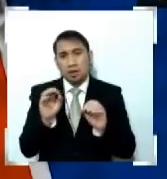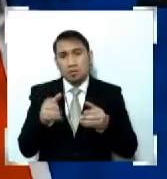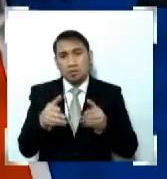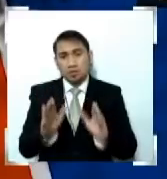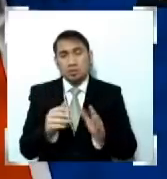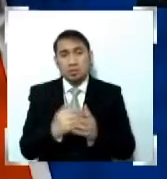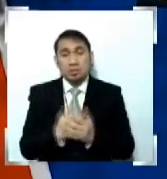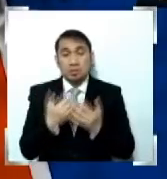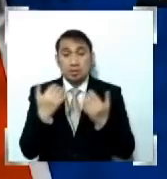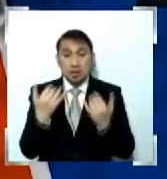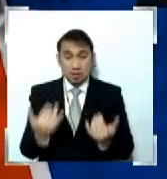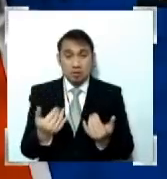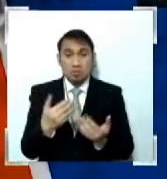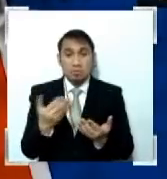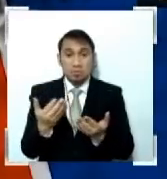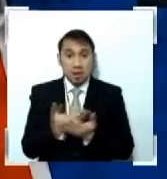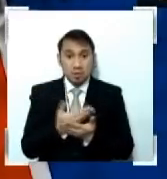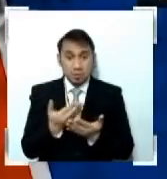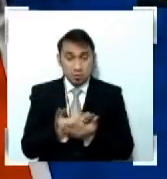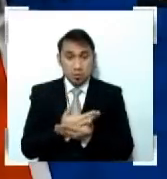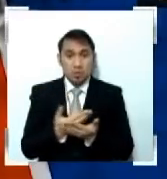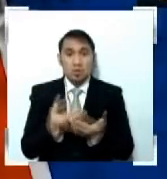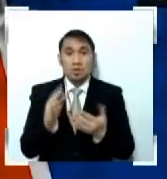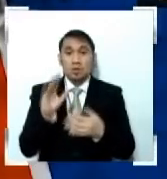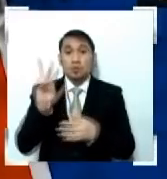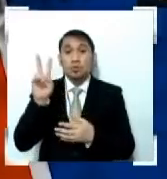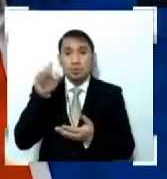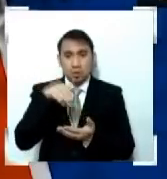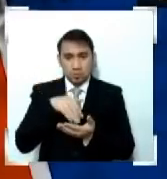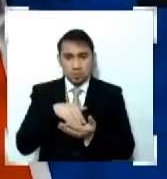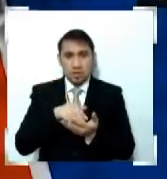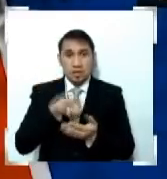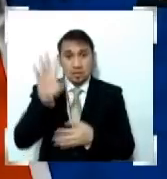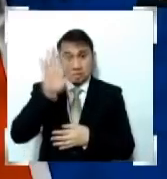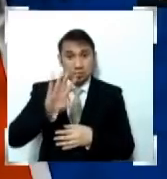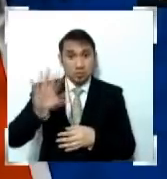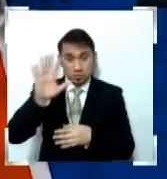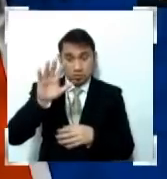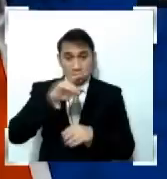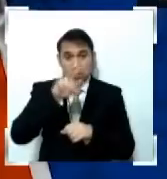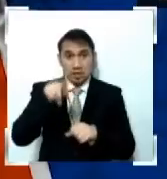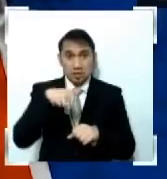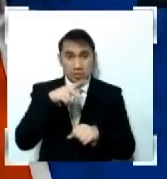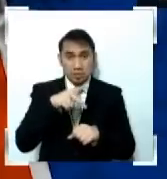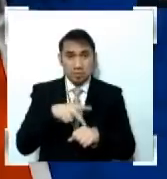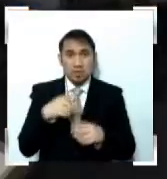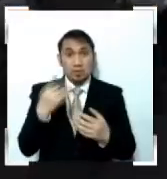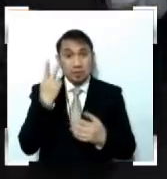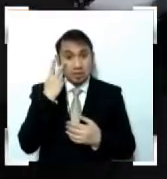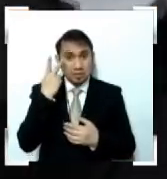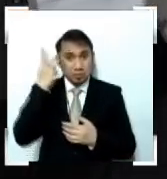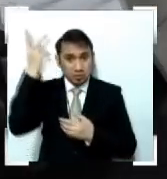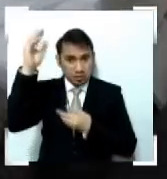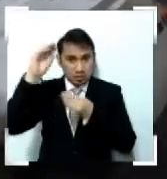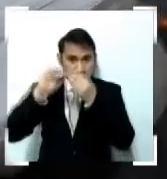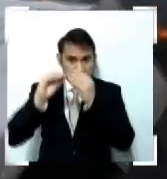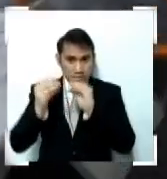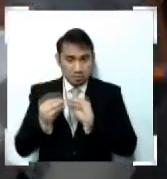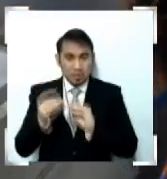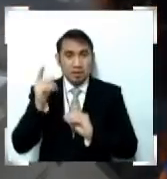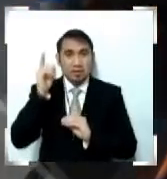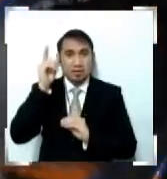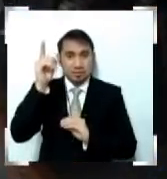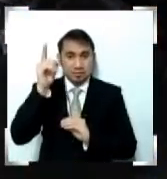ang bagong kaso ng COVID-19 sa buong bansa. Pinakamataas yan sa nakaraang 4 na araw. Pinakamataas din sa